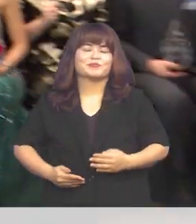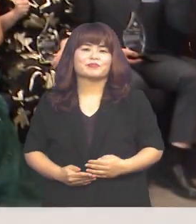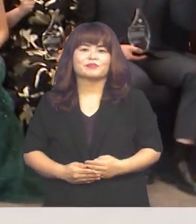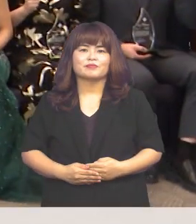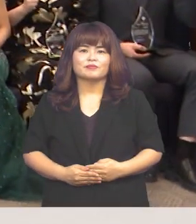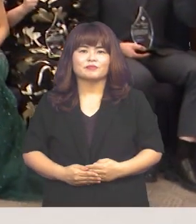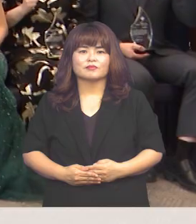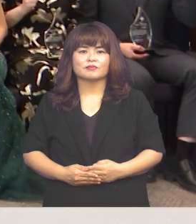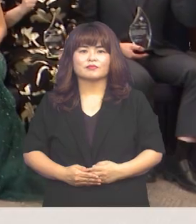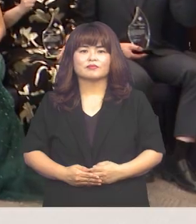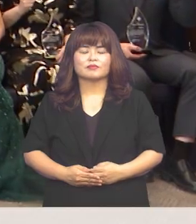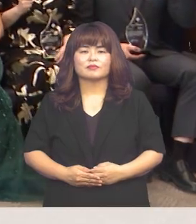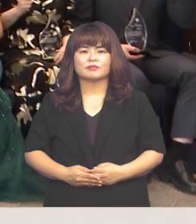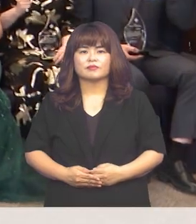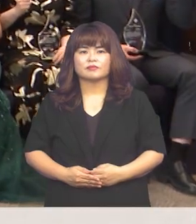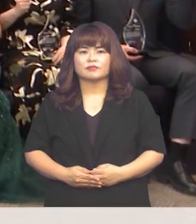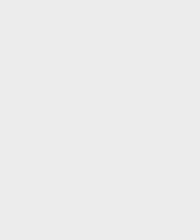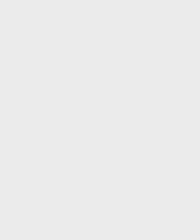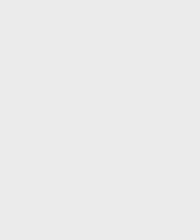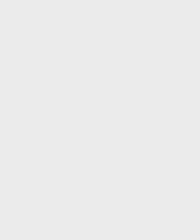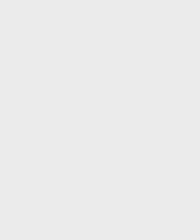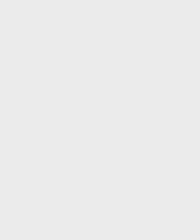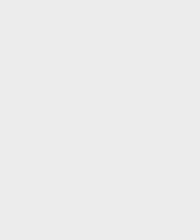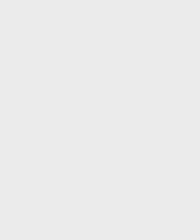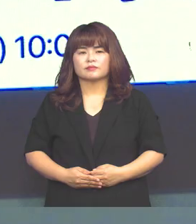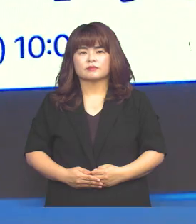대상자로 선정됐습니다.